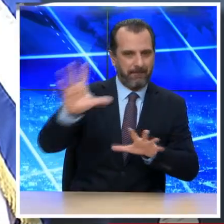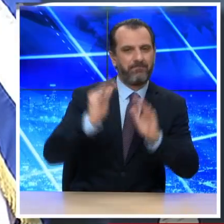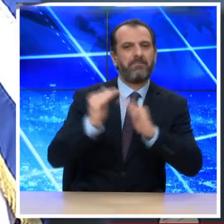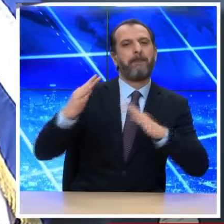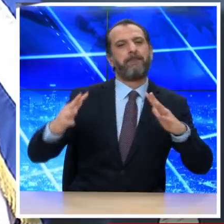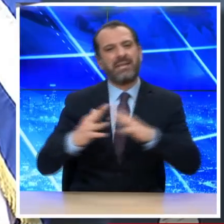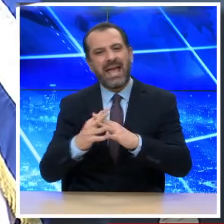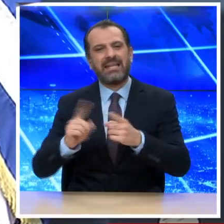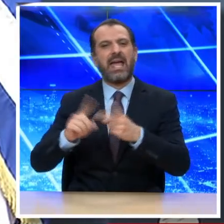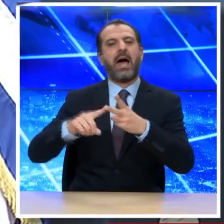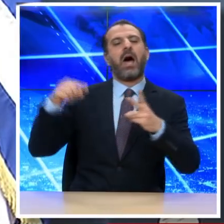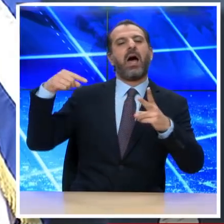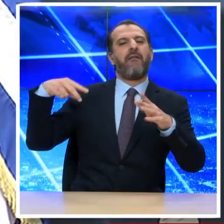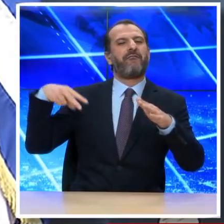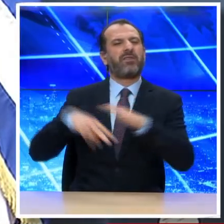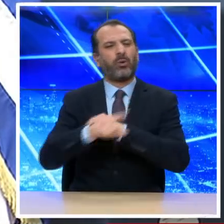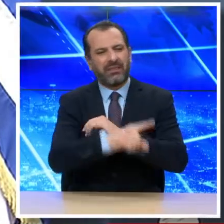Υπότιτλοι AUTHORWAVE